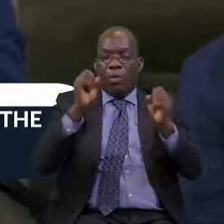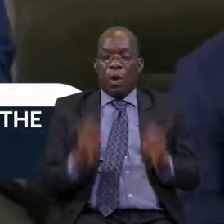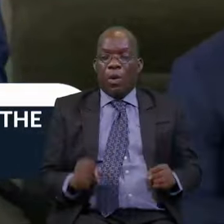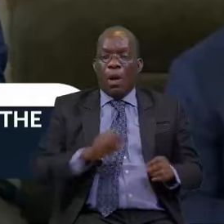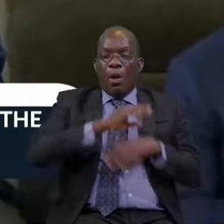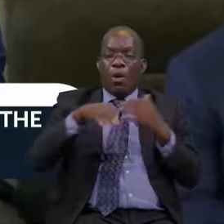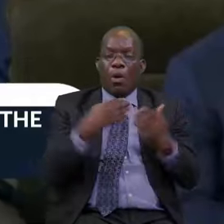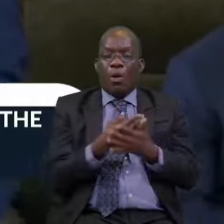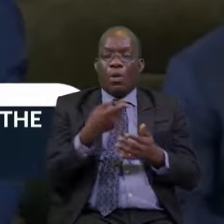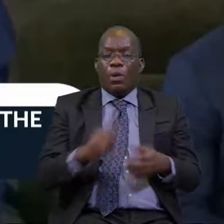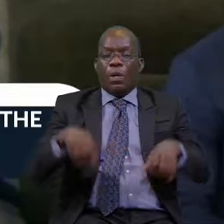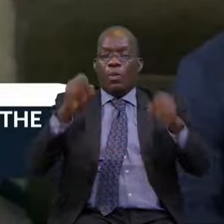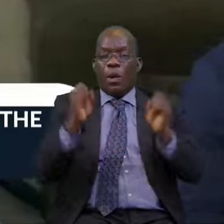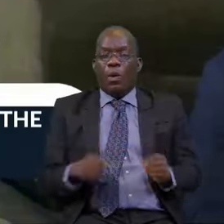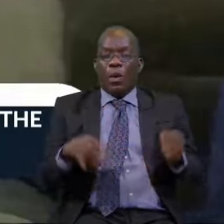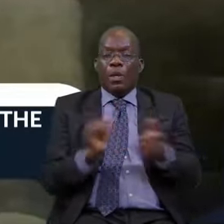créatrices